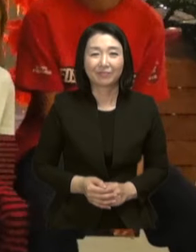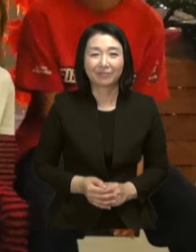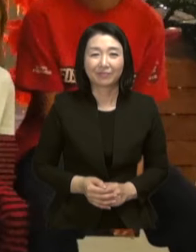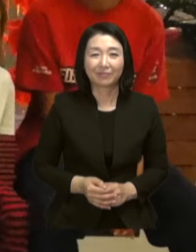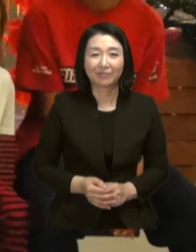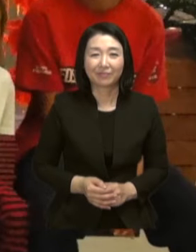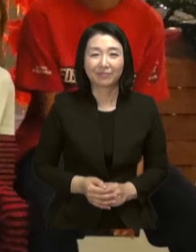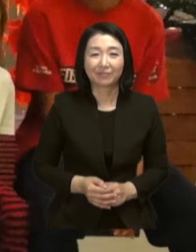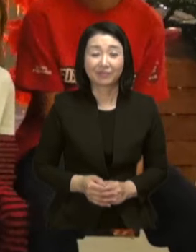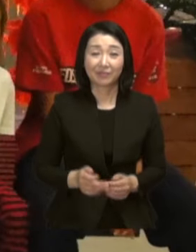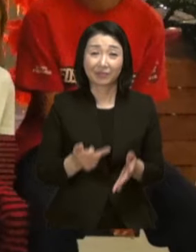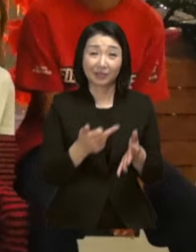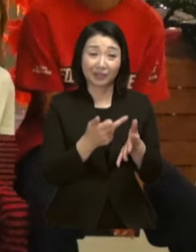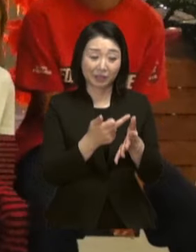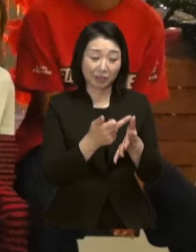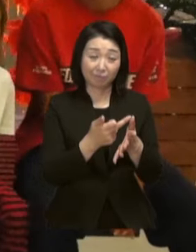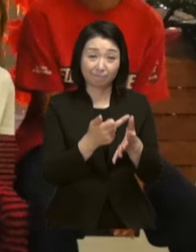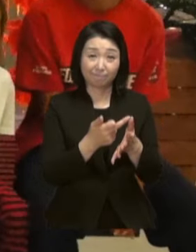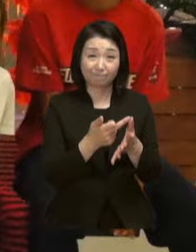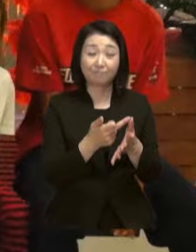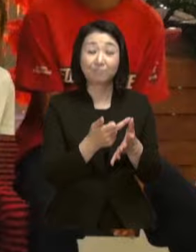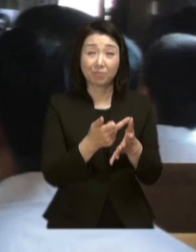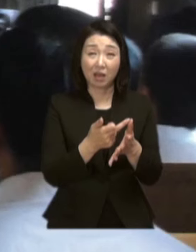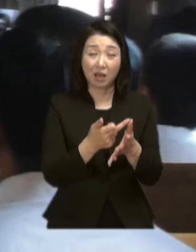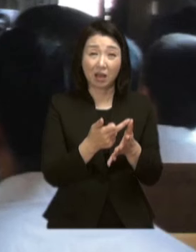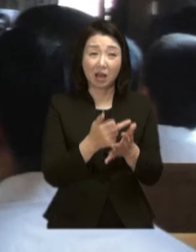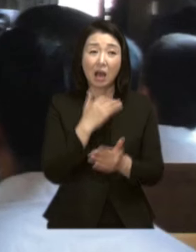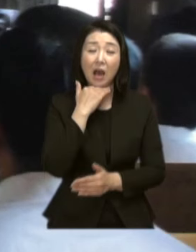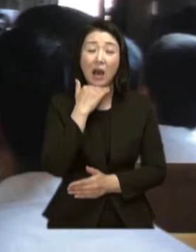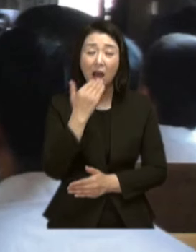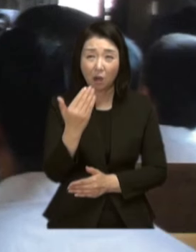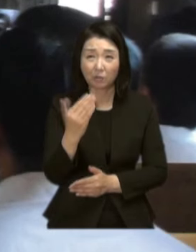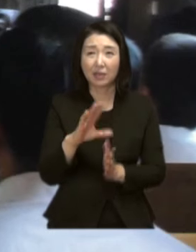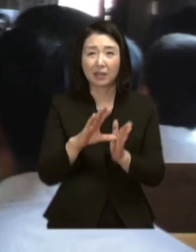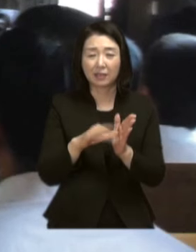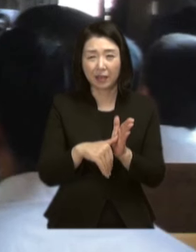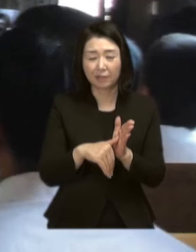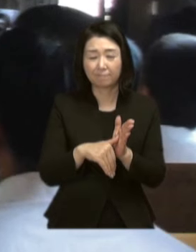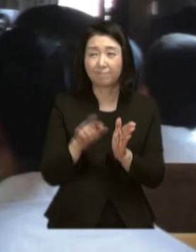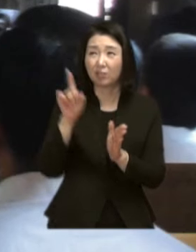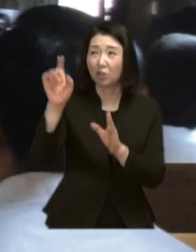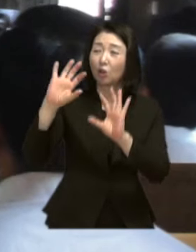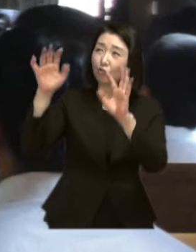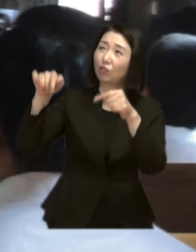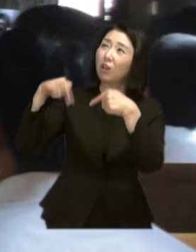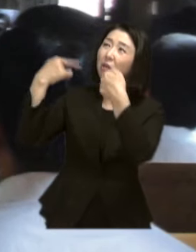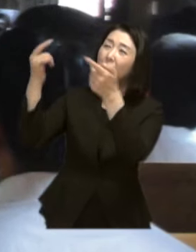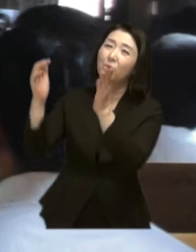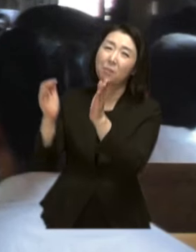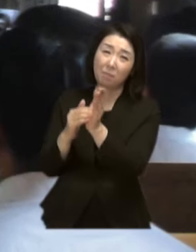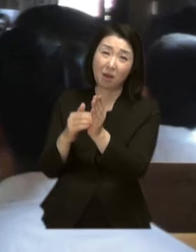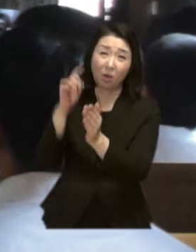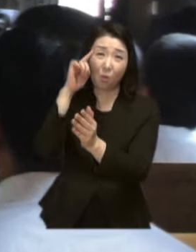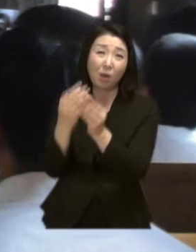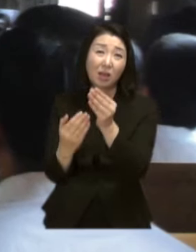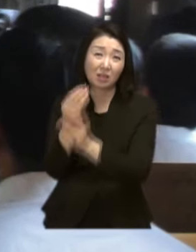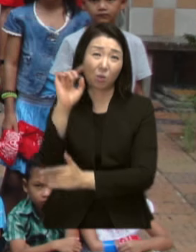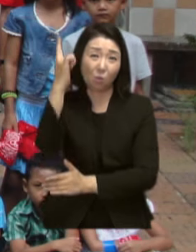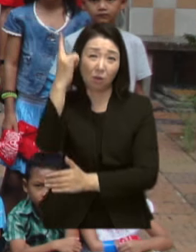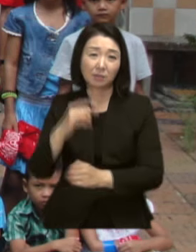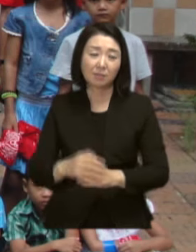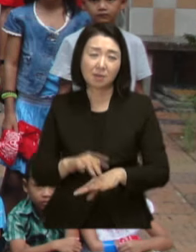큰아들을 9살 어린 나이에 사고로 천국에 보내야 했던 황철진 선교사. 가슴이 무너지는 슬픔